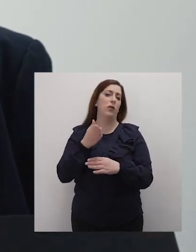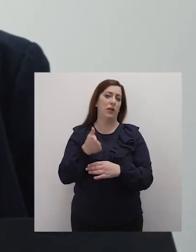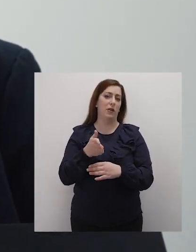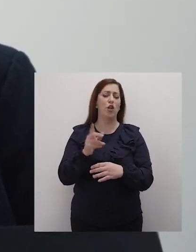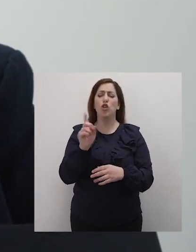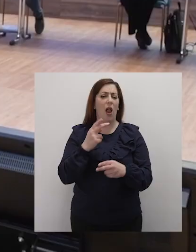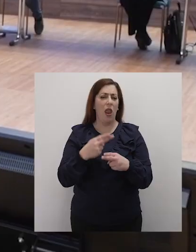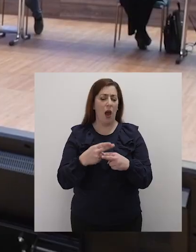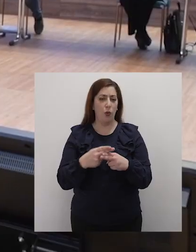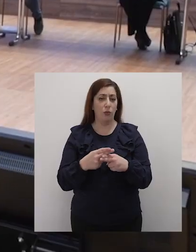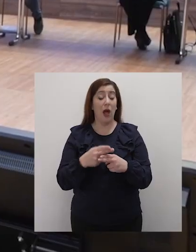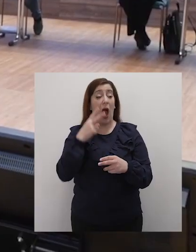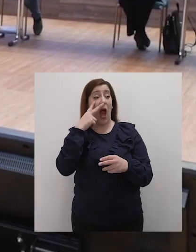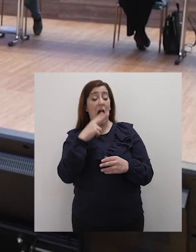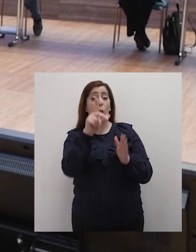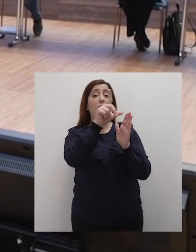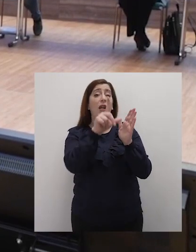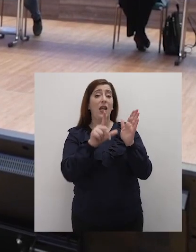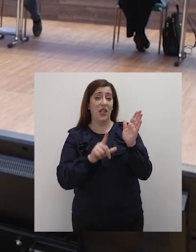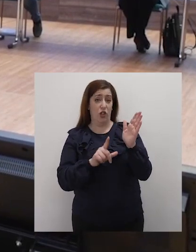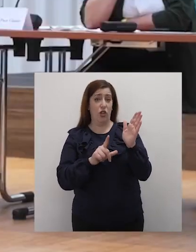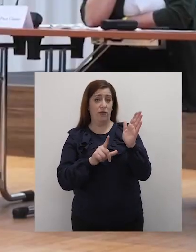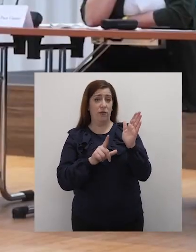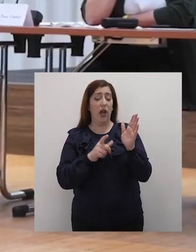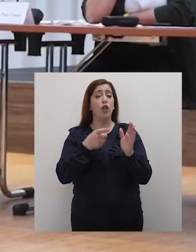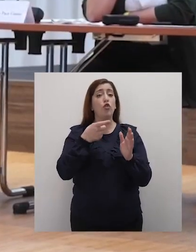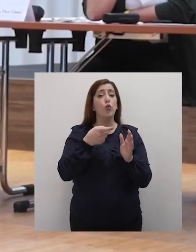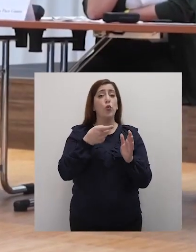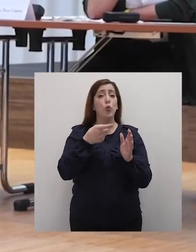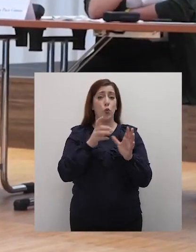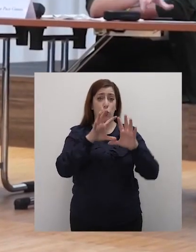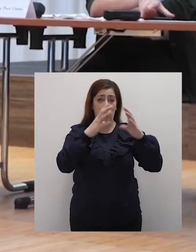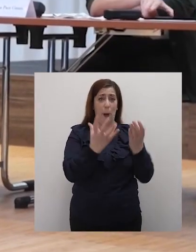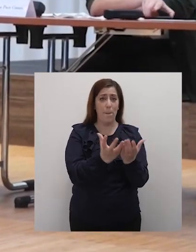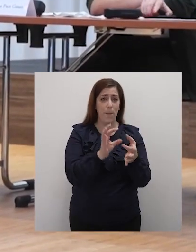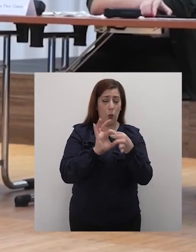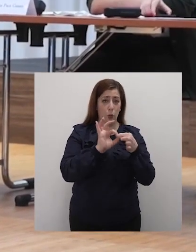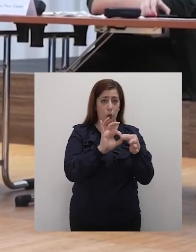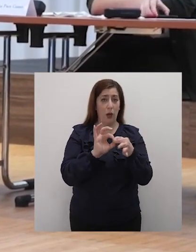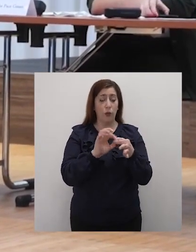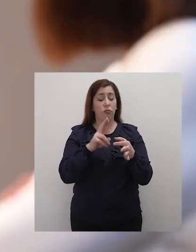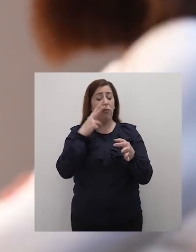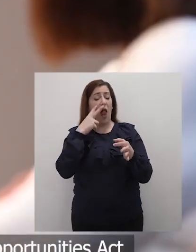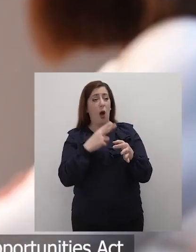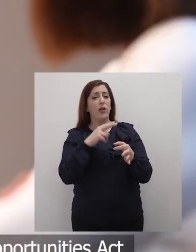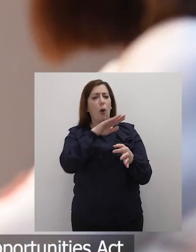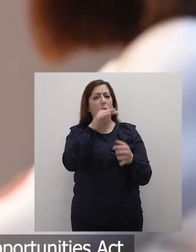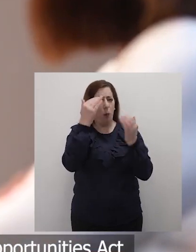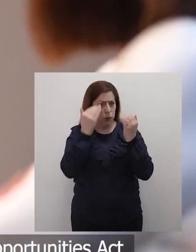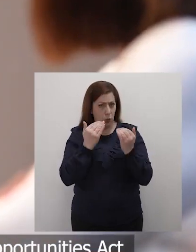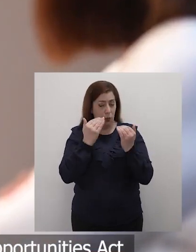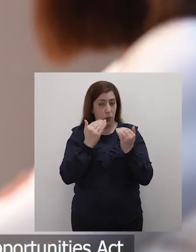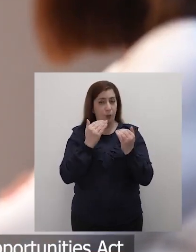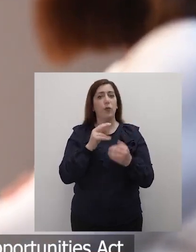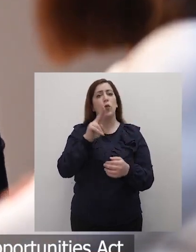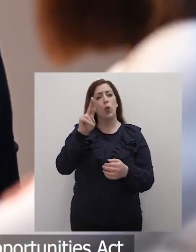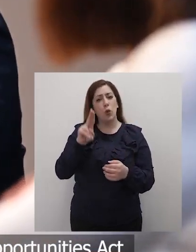Kħħħħħħħħħħħħħħħħħħħħħħħħħħħħħħħħħħħħħħħħħħħħħħħħħħħħħħħħħħħħħħħħħħħħħħħħħħħħħħħħħħħħħħħħħħħħħħħħħħħħħħħħħħħħħħħ tal-persunin dizabilta tal-ġus maqquda u għanka permets ta-enforcement u investigations il-li si l